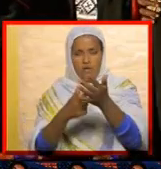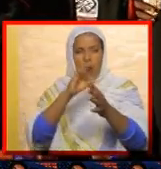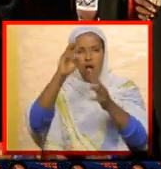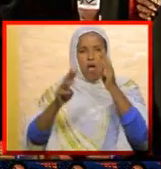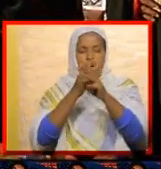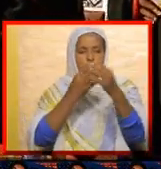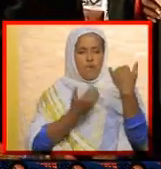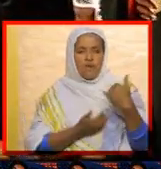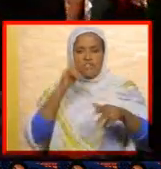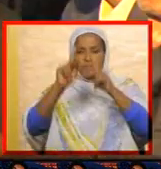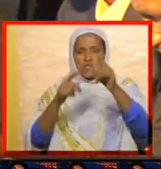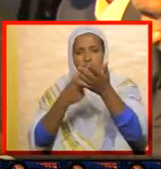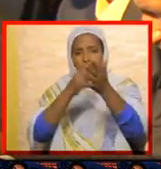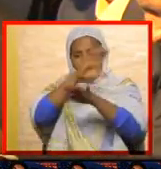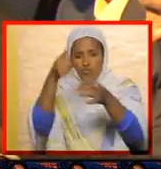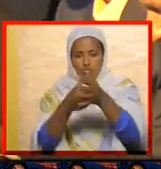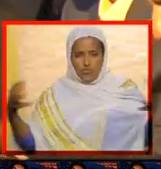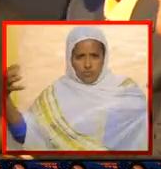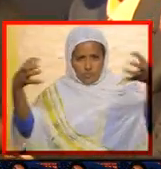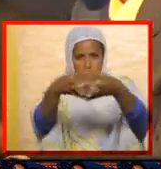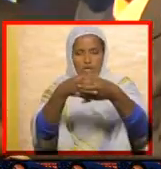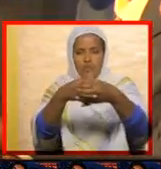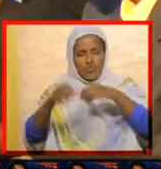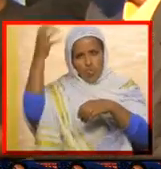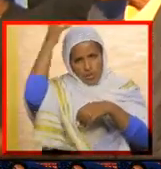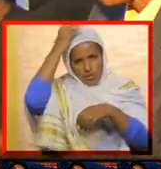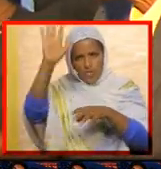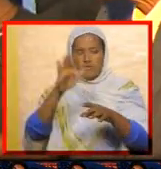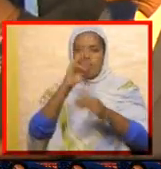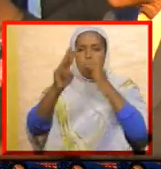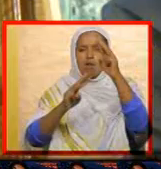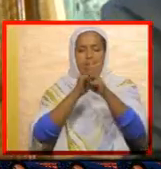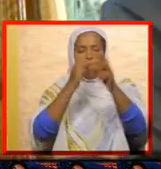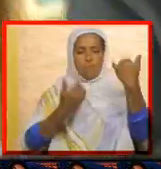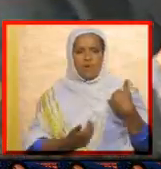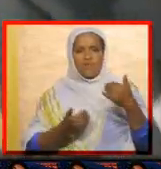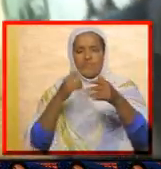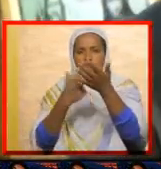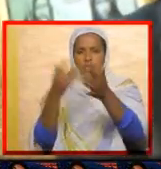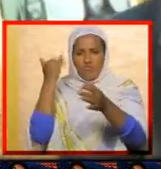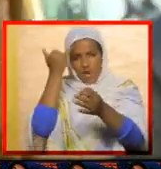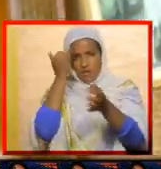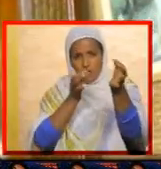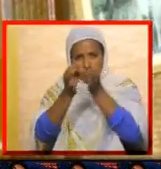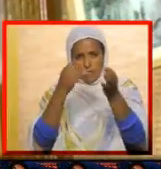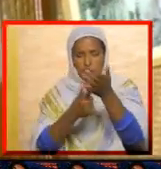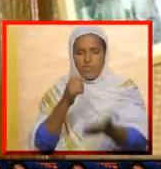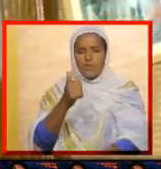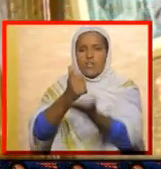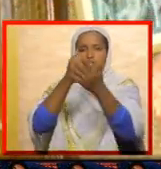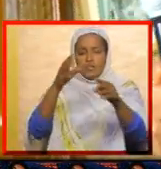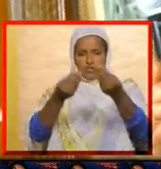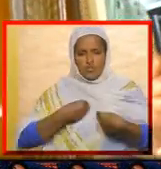አንደኛ ምዕመናን፣ ሁለተኛ ቤተ ክህነት፣ ሶስተኛ ቱሪዝም ሚኒስቴር፣ አራተኛ